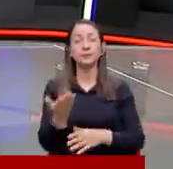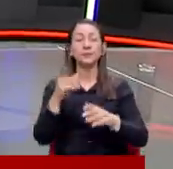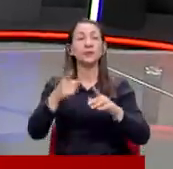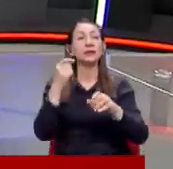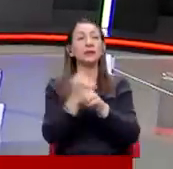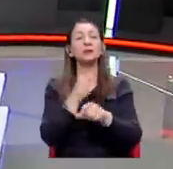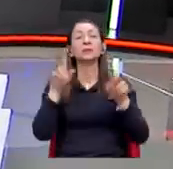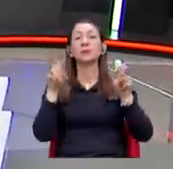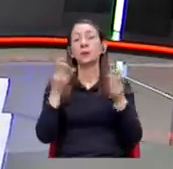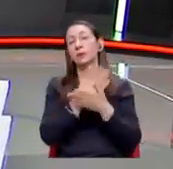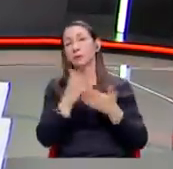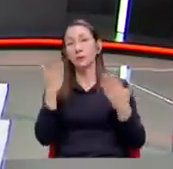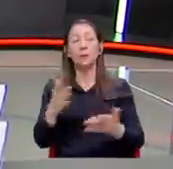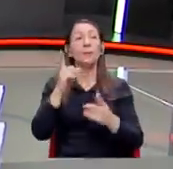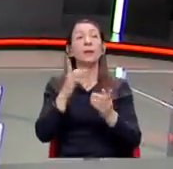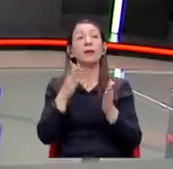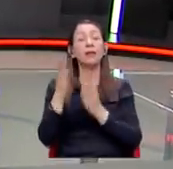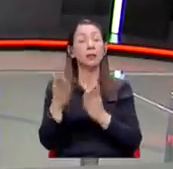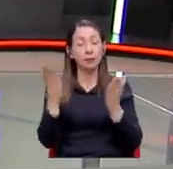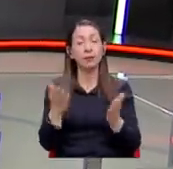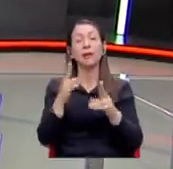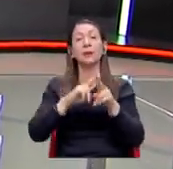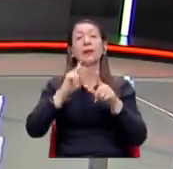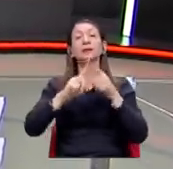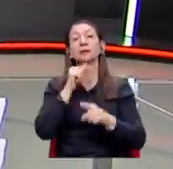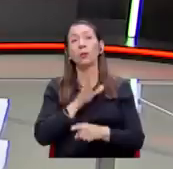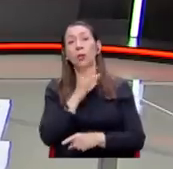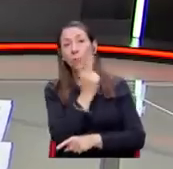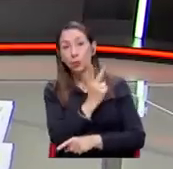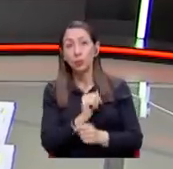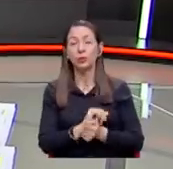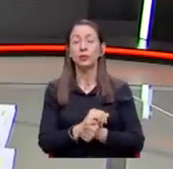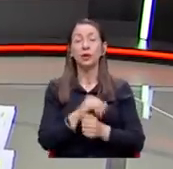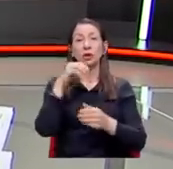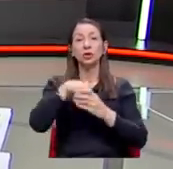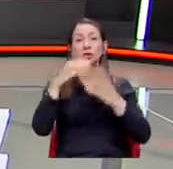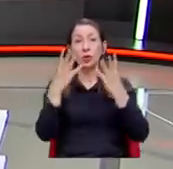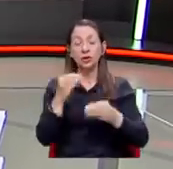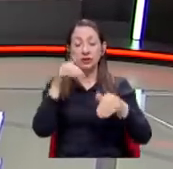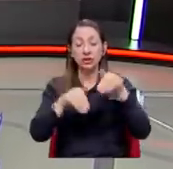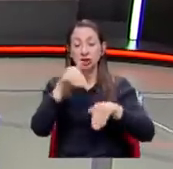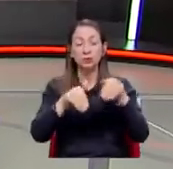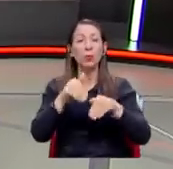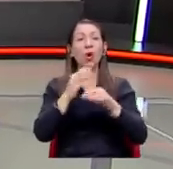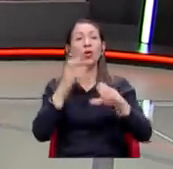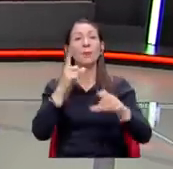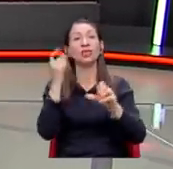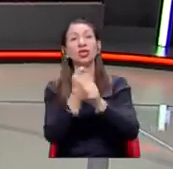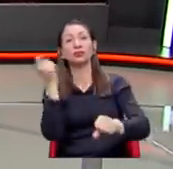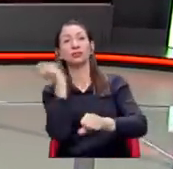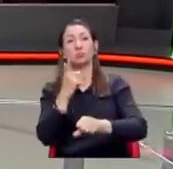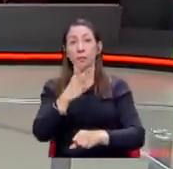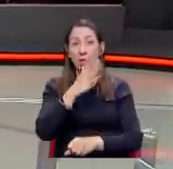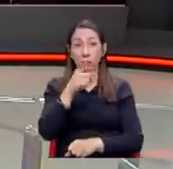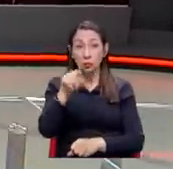şu taş meseleleri sürüyor. Bir yandan da Kemal Kılıçdaroğlu'nun içinde bulunduğu seçim otobüsüne de bir taş atıldı